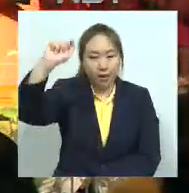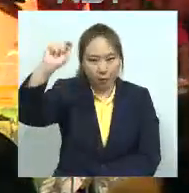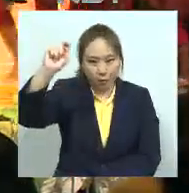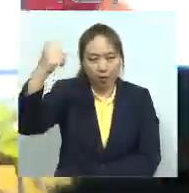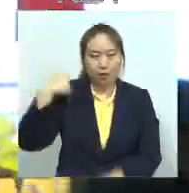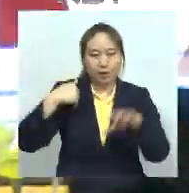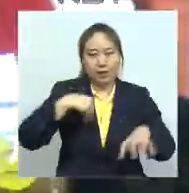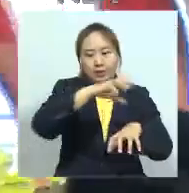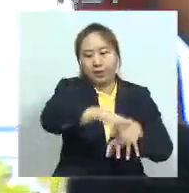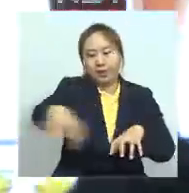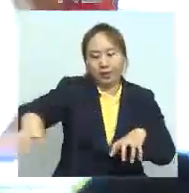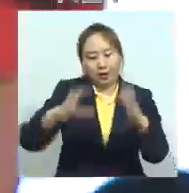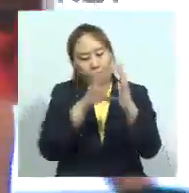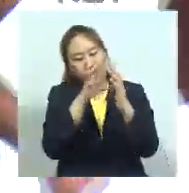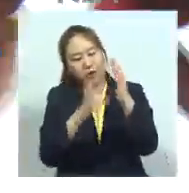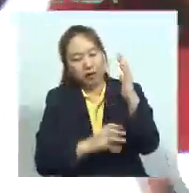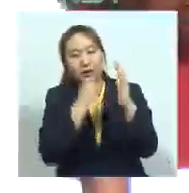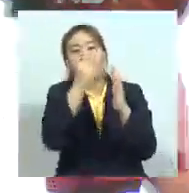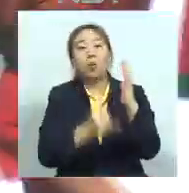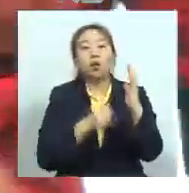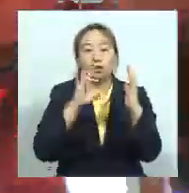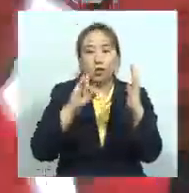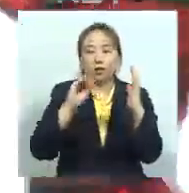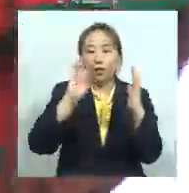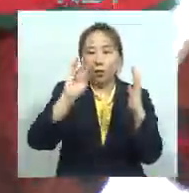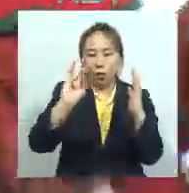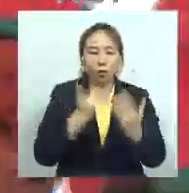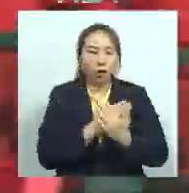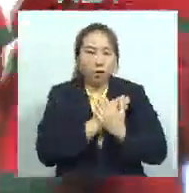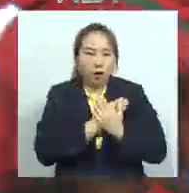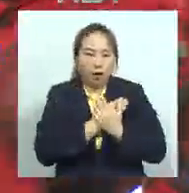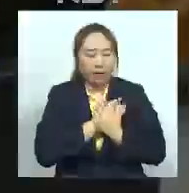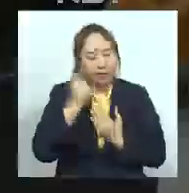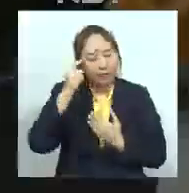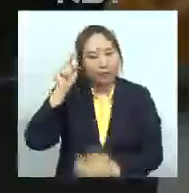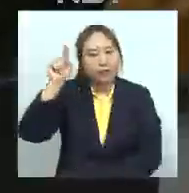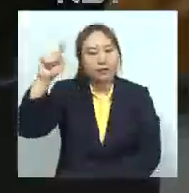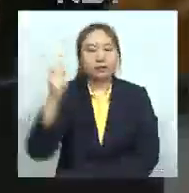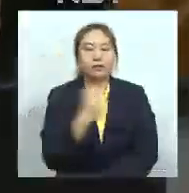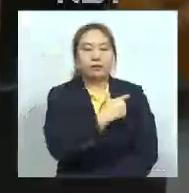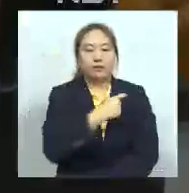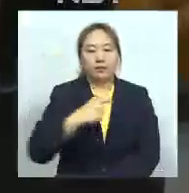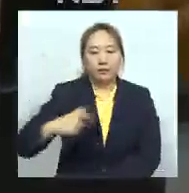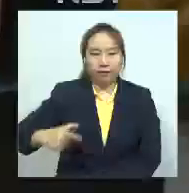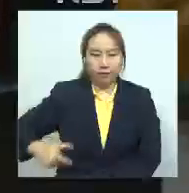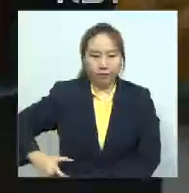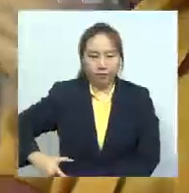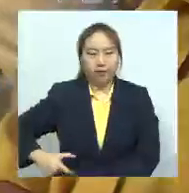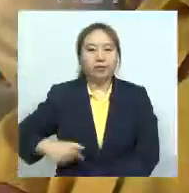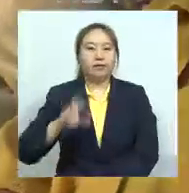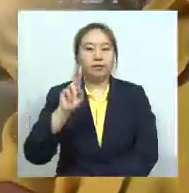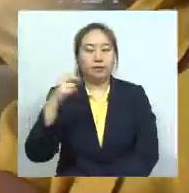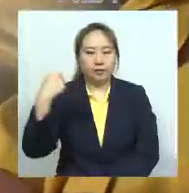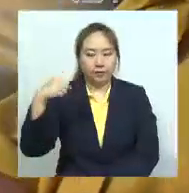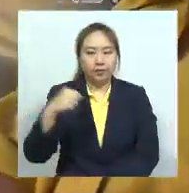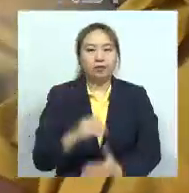และสถานที่จัดงานส่วนภูมิภาค76จังหวัดเพื่อแสดงความจงรักภักดีและสำนึกในพระมหากรุณาธิคุณของพระบาทส